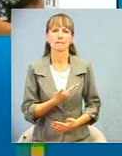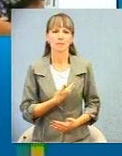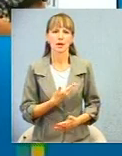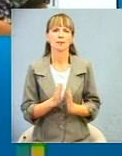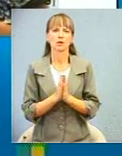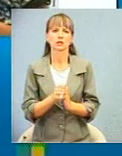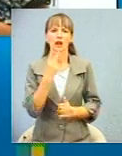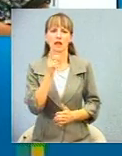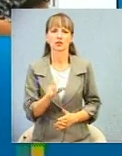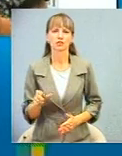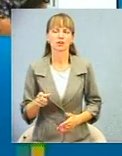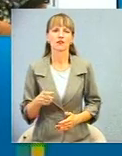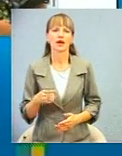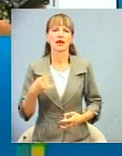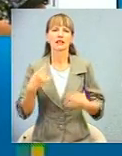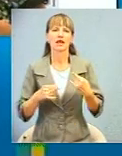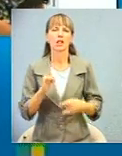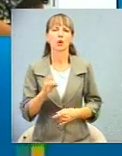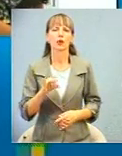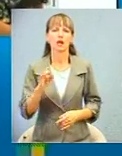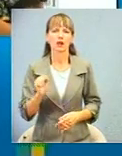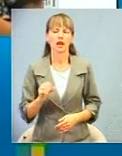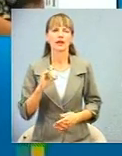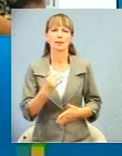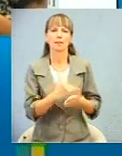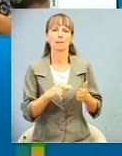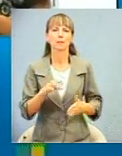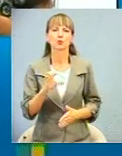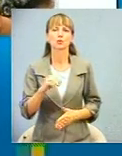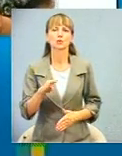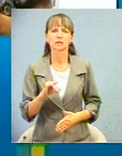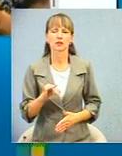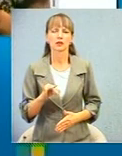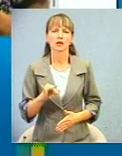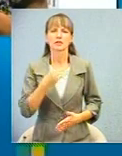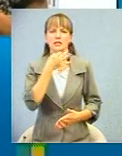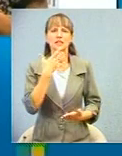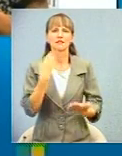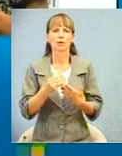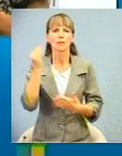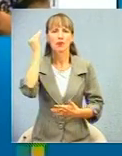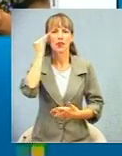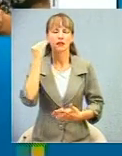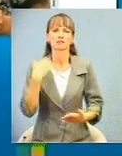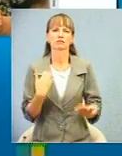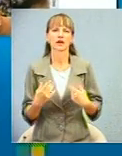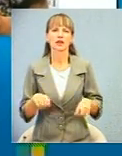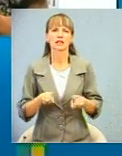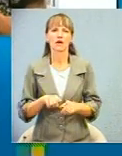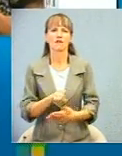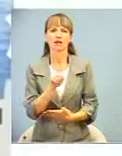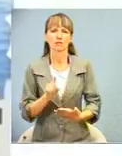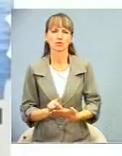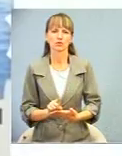глядачів «Телекур'єра» і, власне, програми «По суті» висловити свою позицію стосовно такого